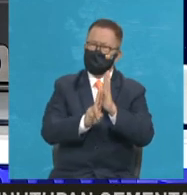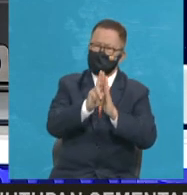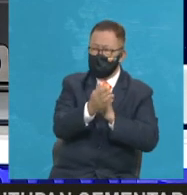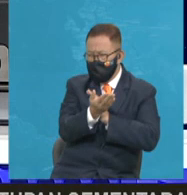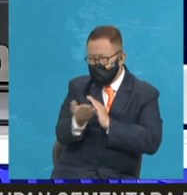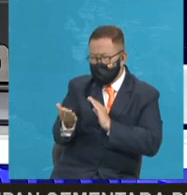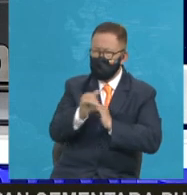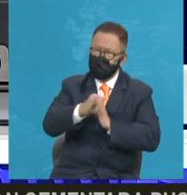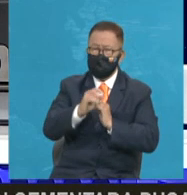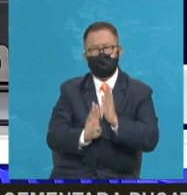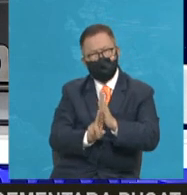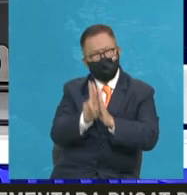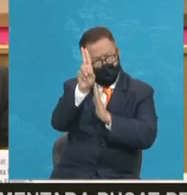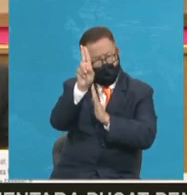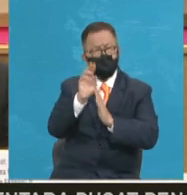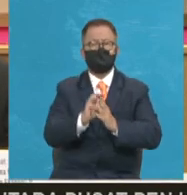turut meningkat